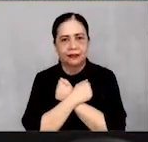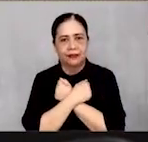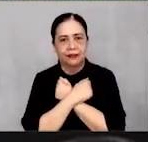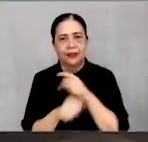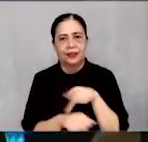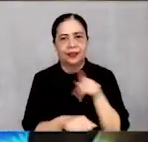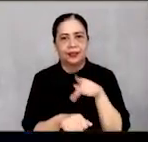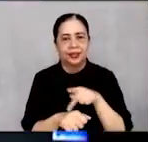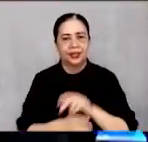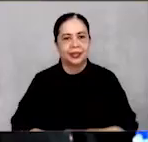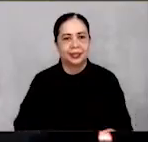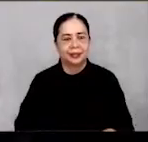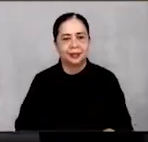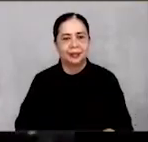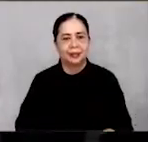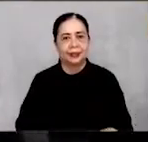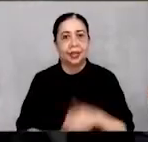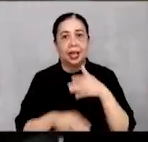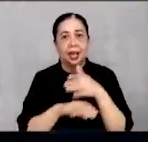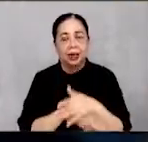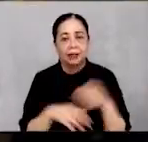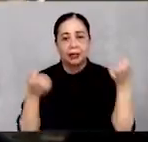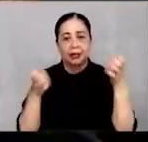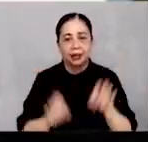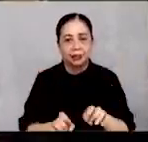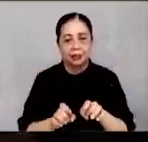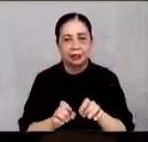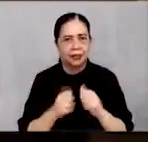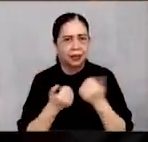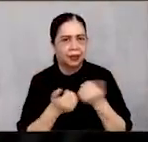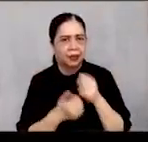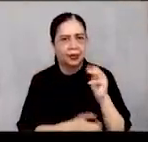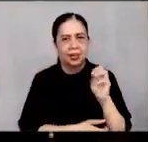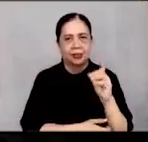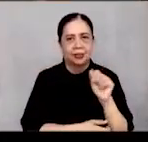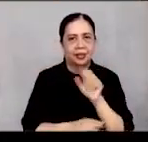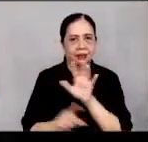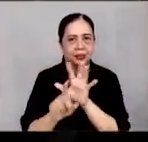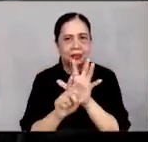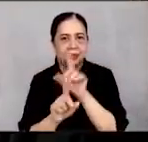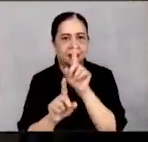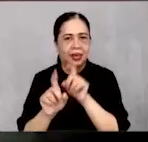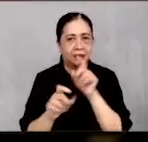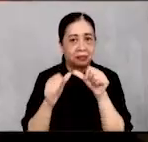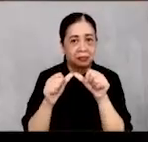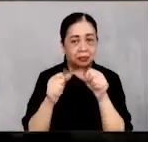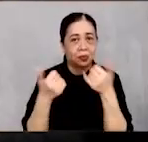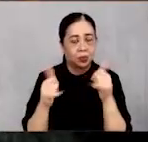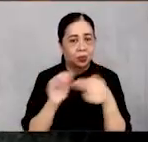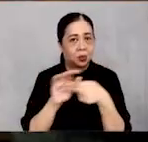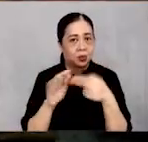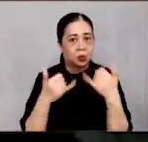Philippines. Pagkatapos ng event, kinumusta ng media si Frasco at tinanong kung tuloy ba ang bagong tourism